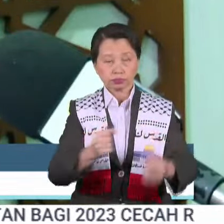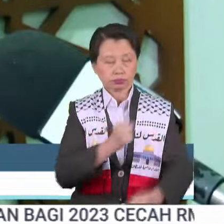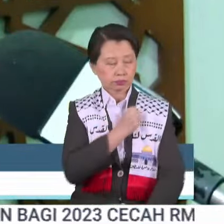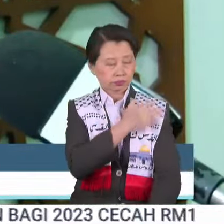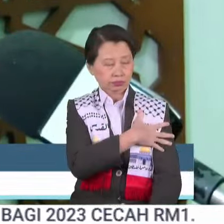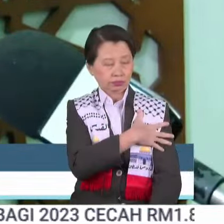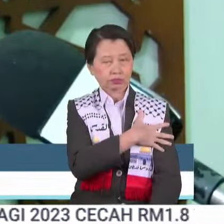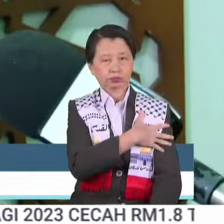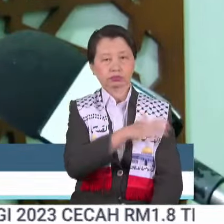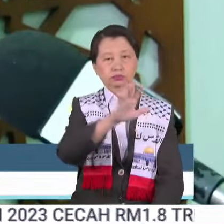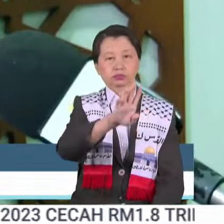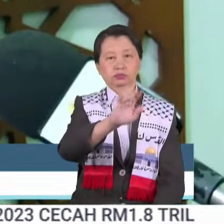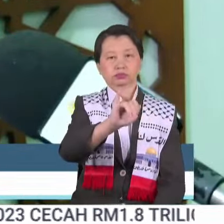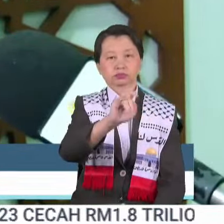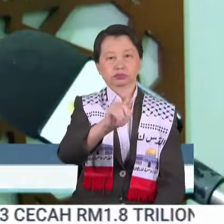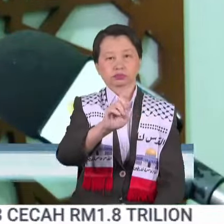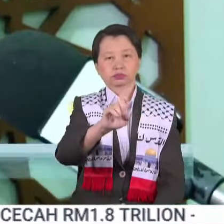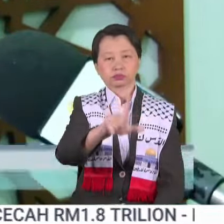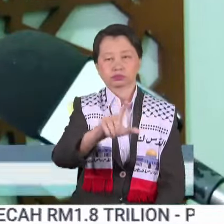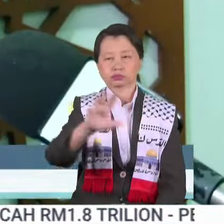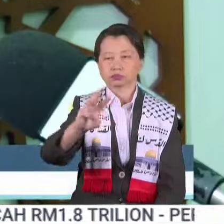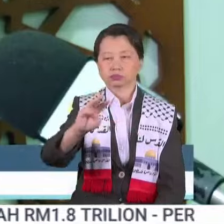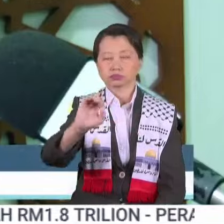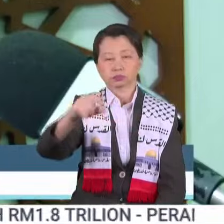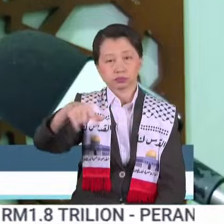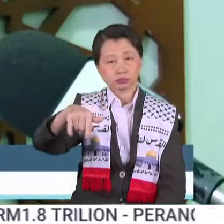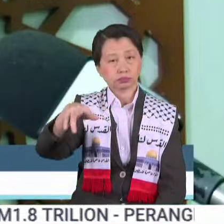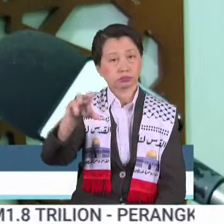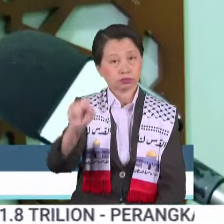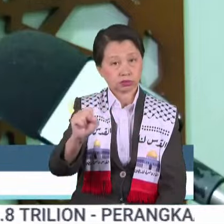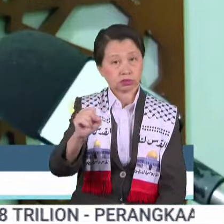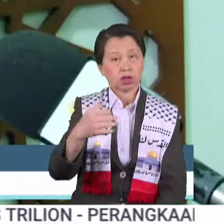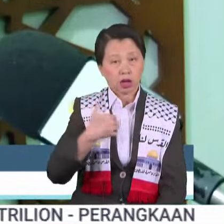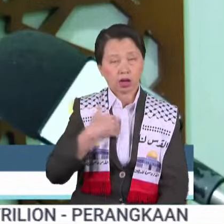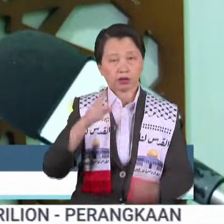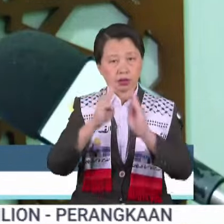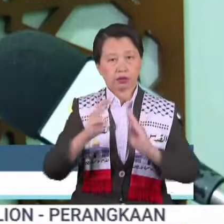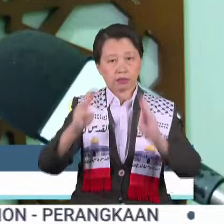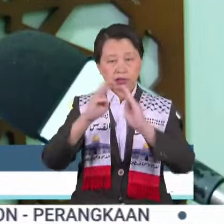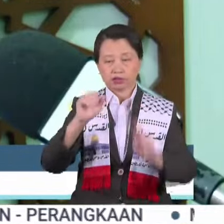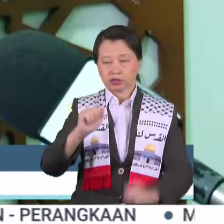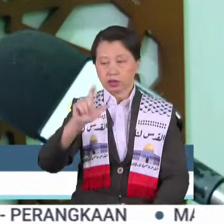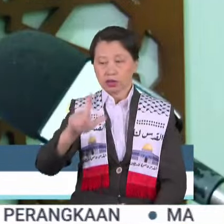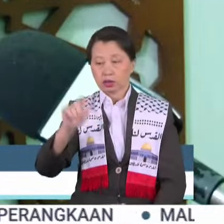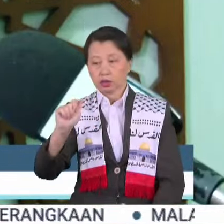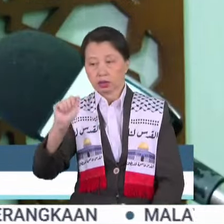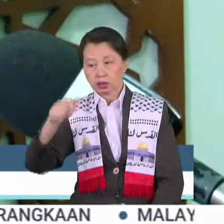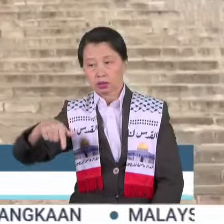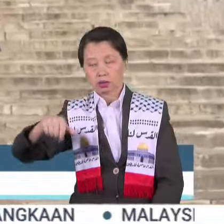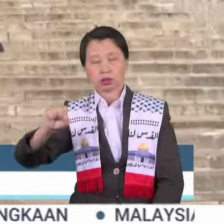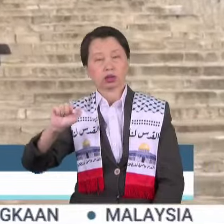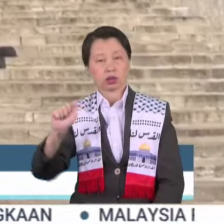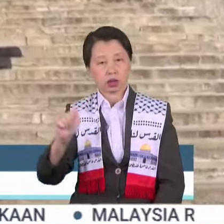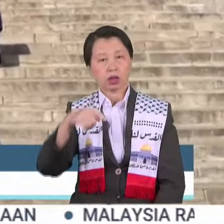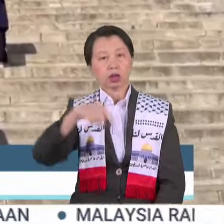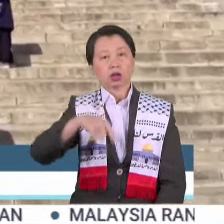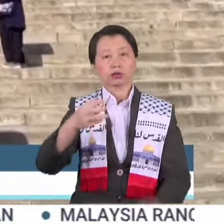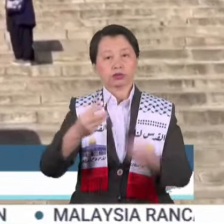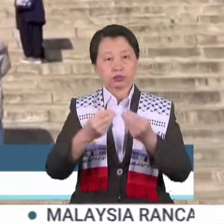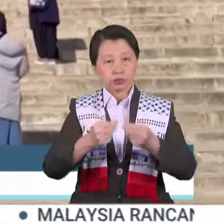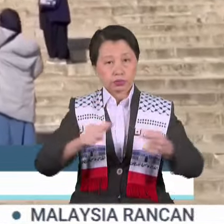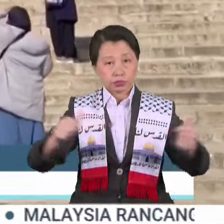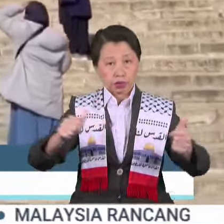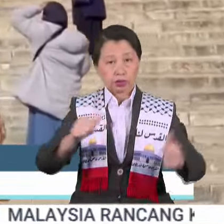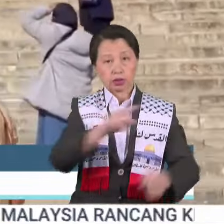ataupun Baitul Maqdis khususnya yang ada Masjid Al-Aqsa di situ, ya, kita dapati bahawa ianya tanah merupakan tanah Isra